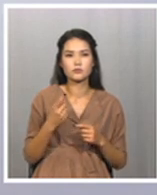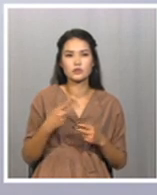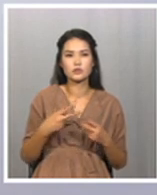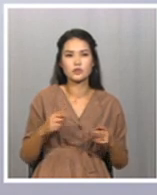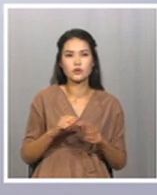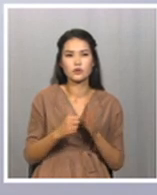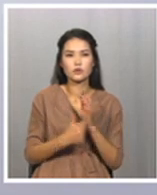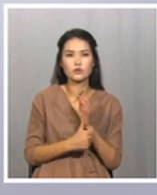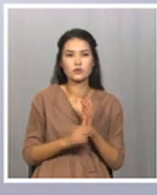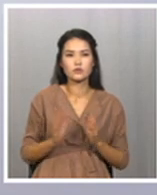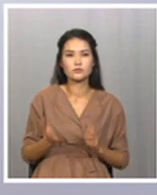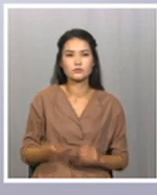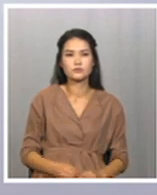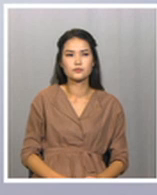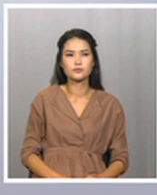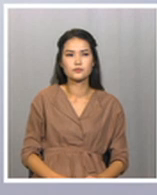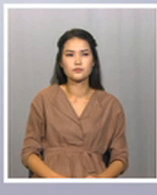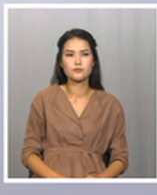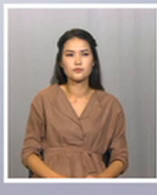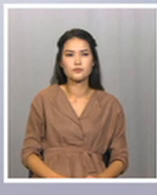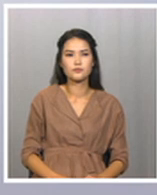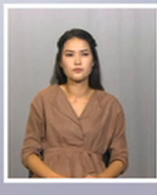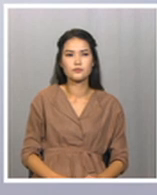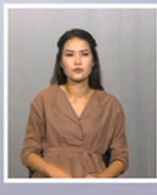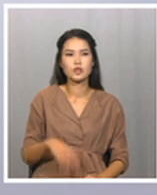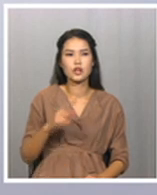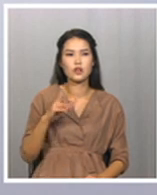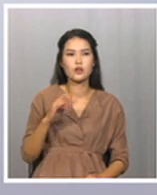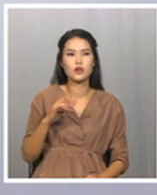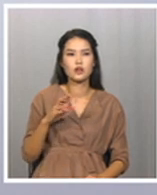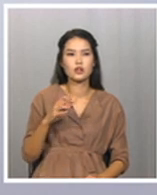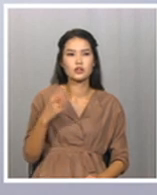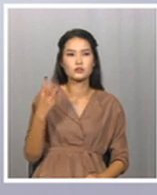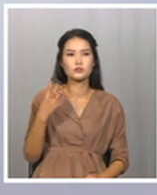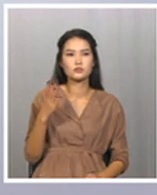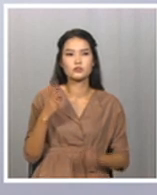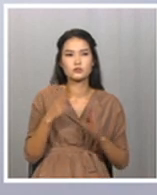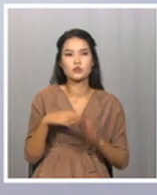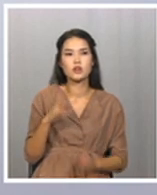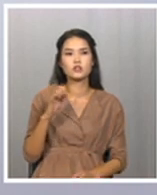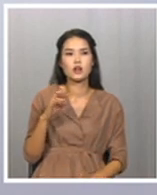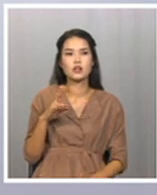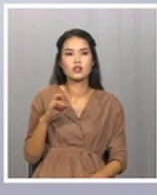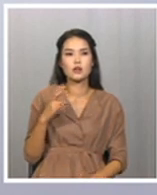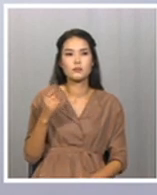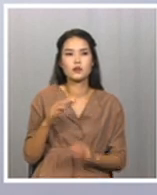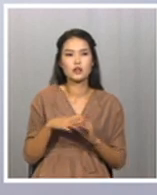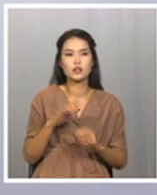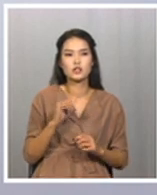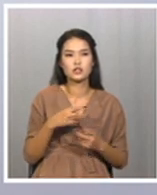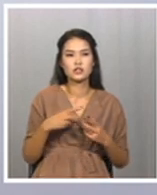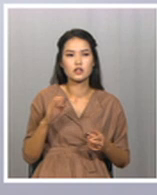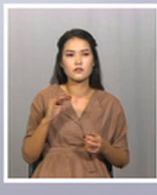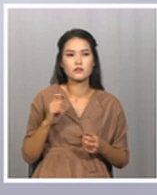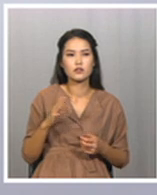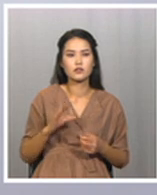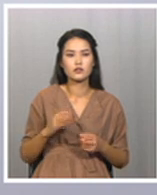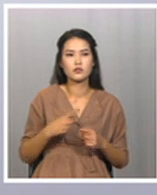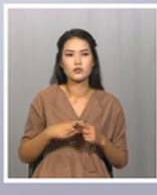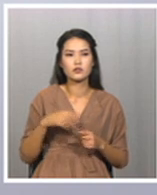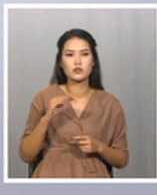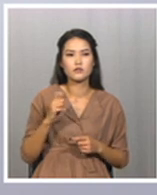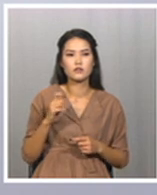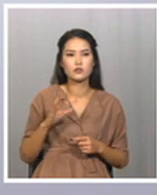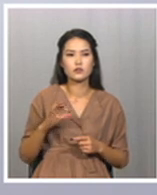болады 16-ға. Енді алгоритмнің төртінші қадамы жанаманың теңдеуіндегі x0-ден f, x0-ден f' және